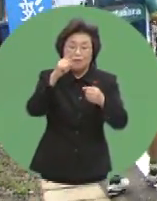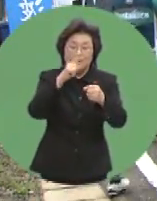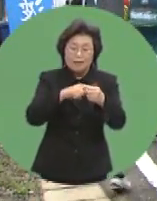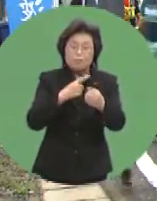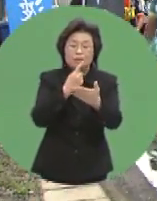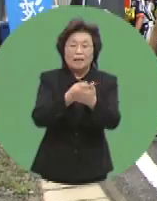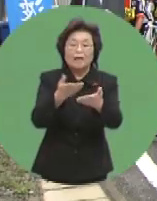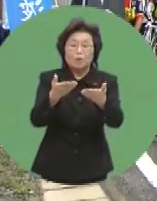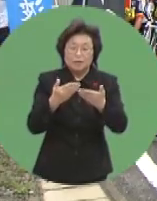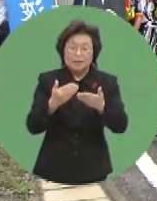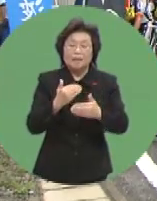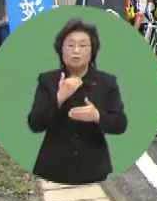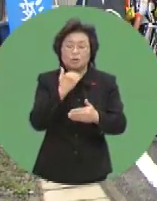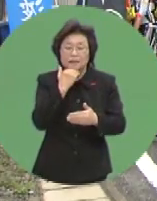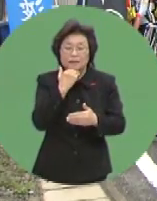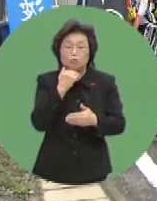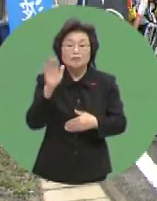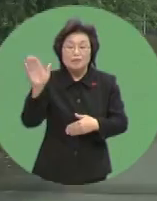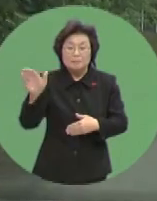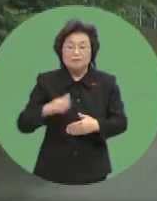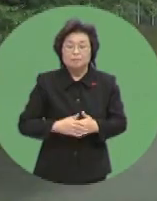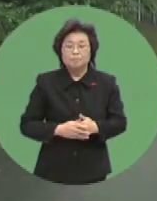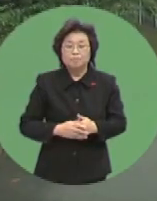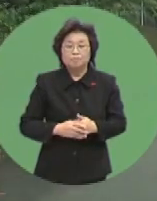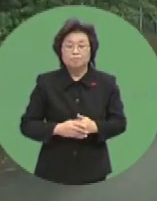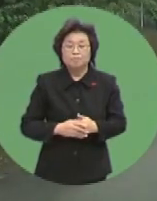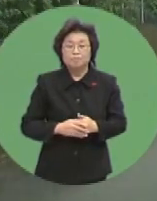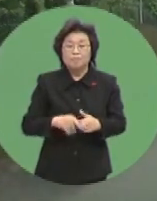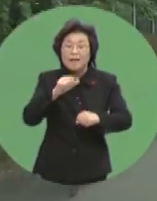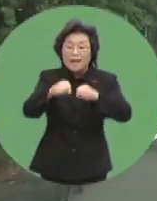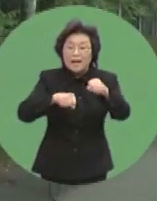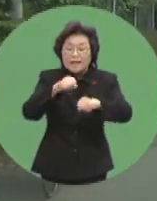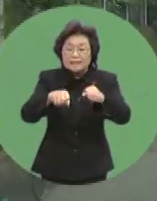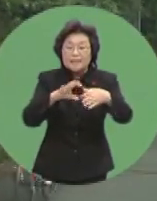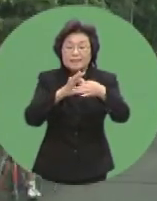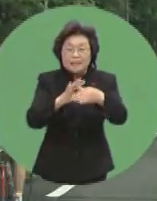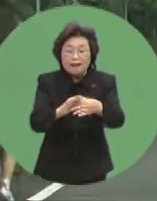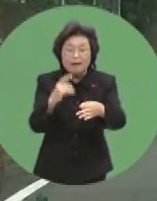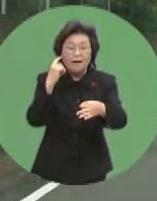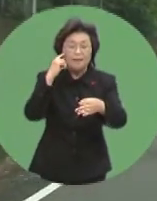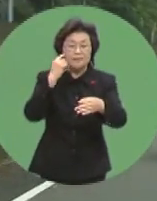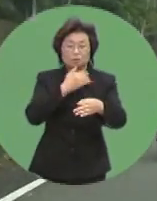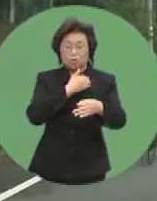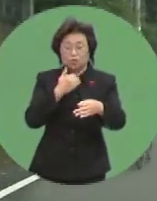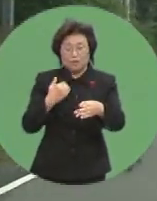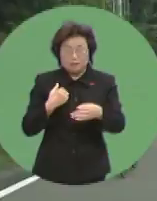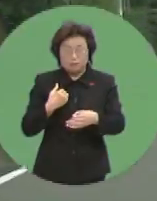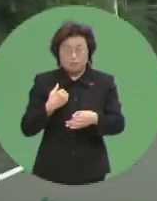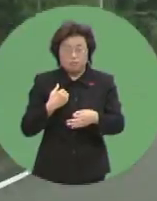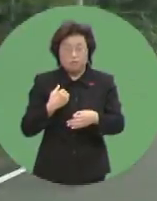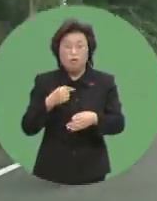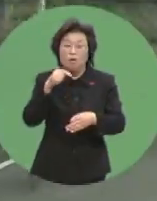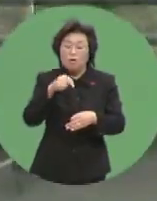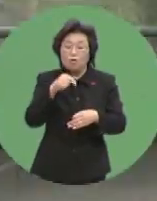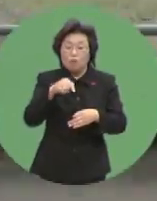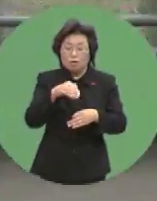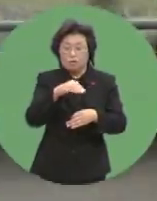まあ、大いに期待をしているところであります。 自転車だからこそ感じることのできる県